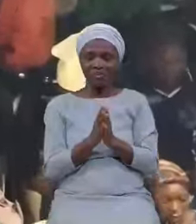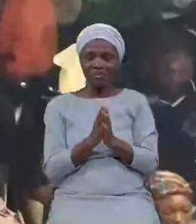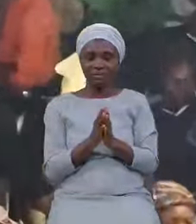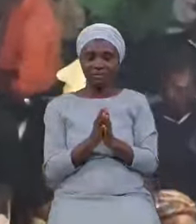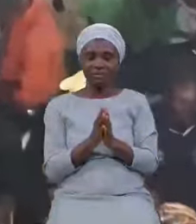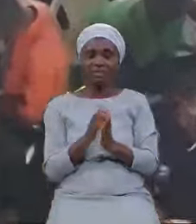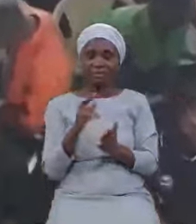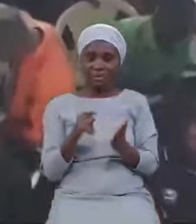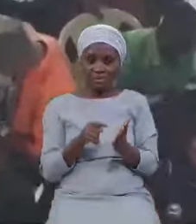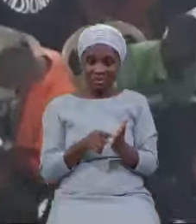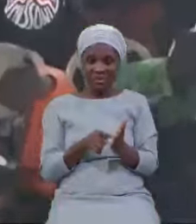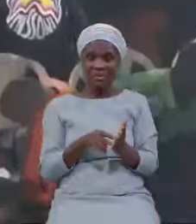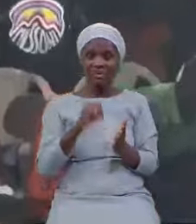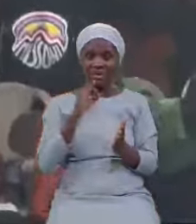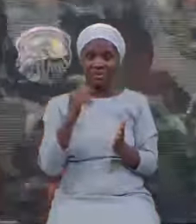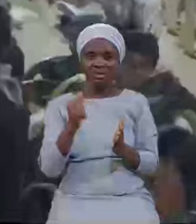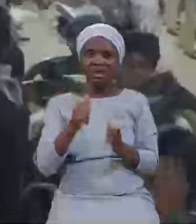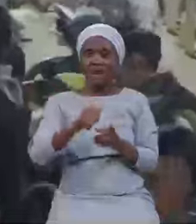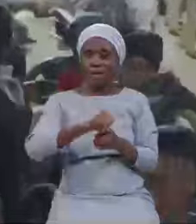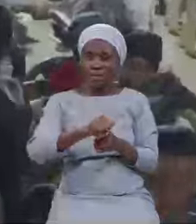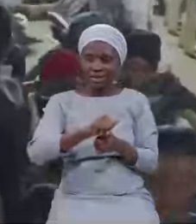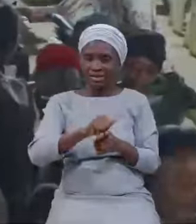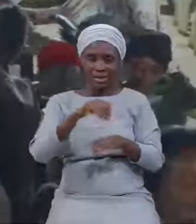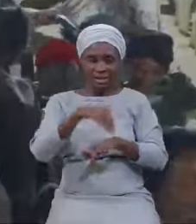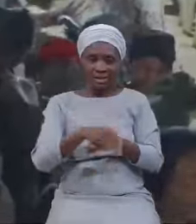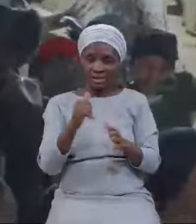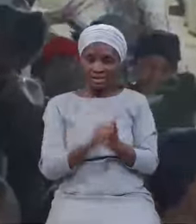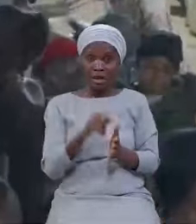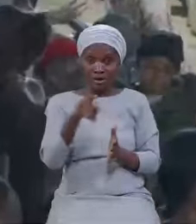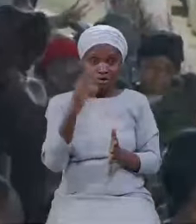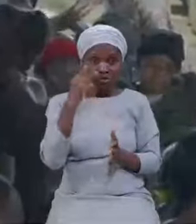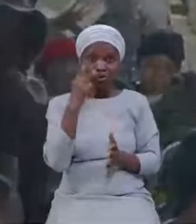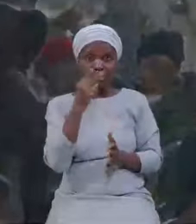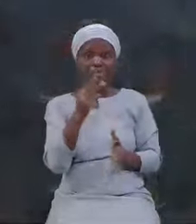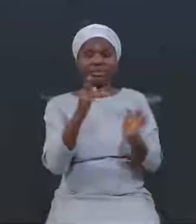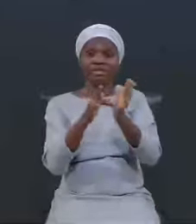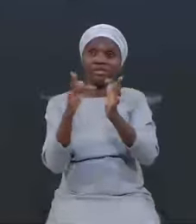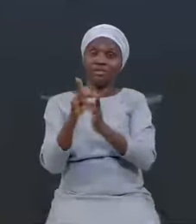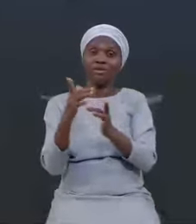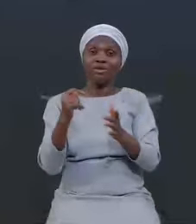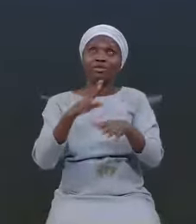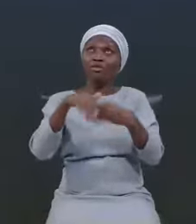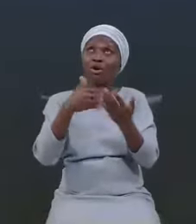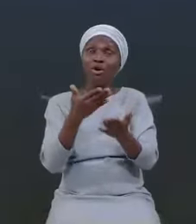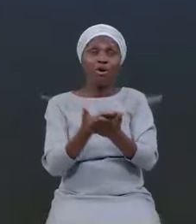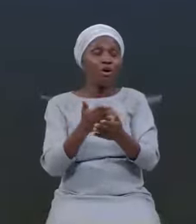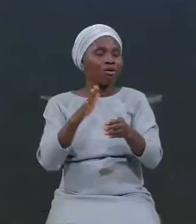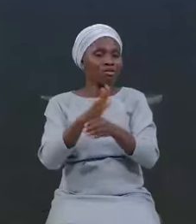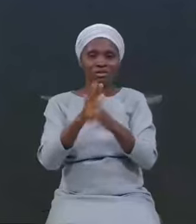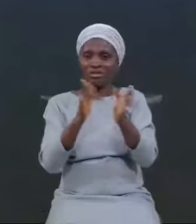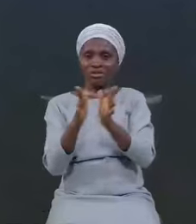C'est une nuit pratique. Tu verras Jésus, le tout suffisant,